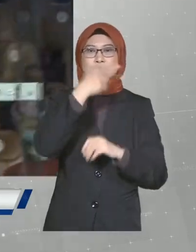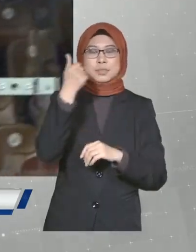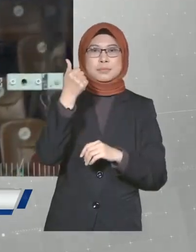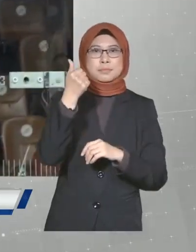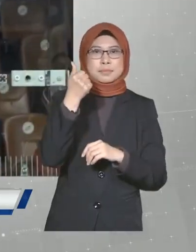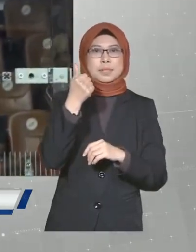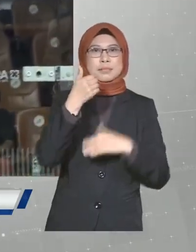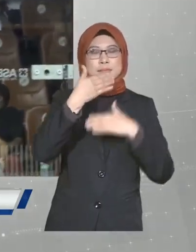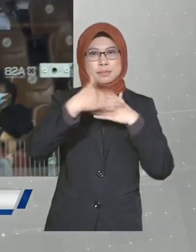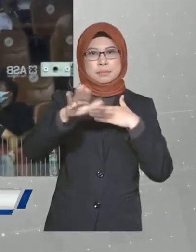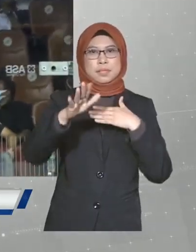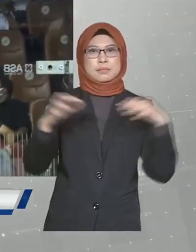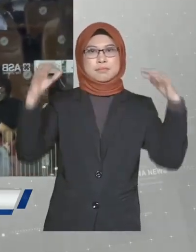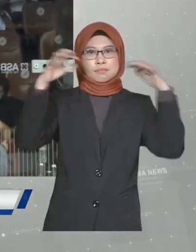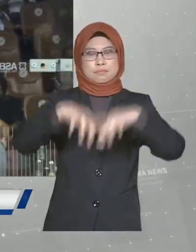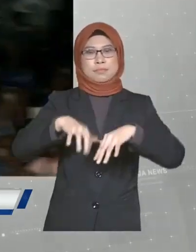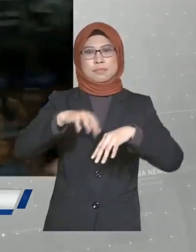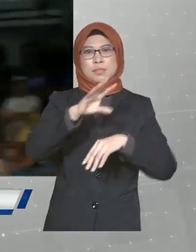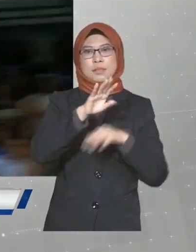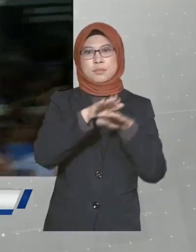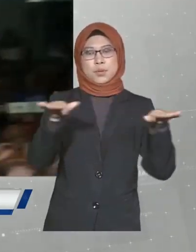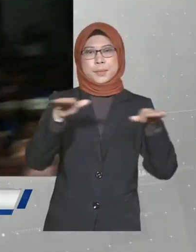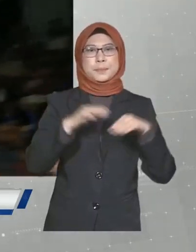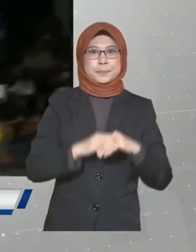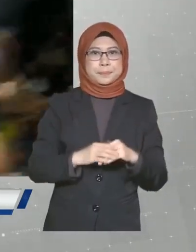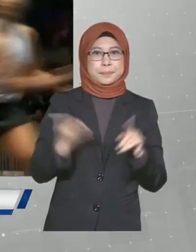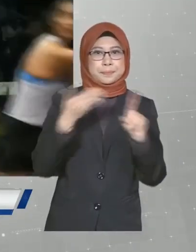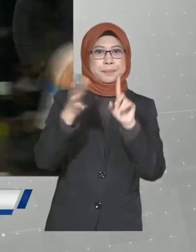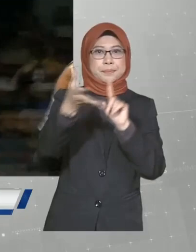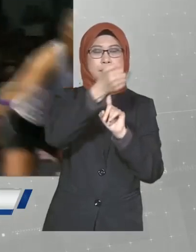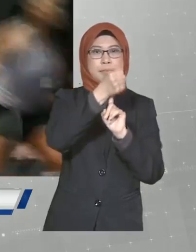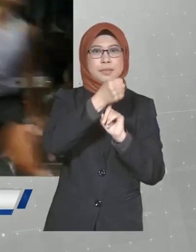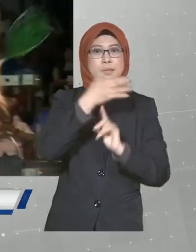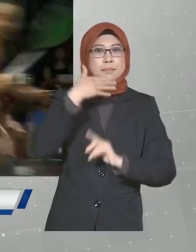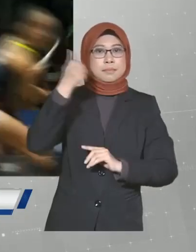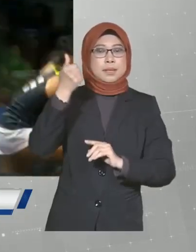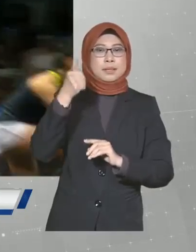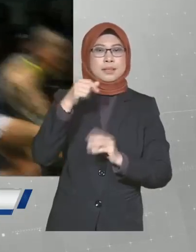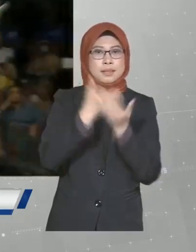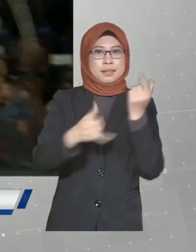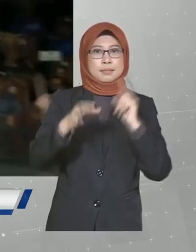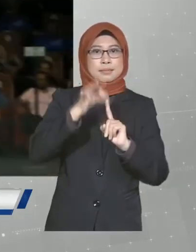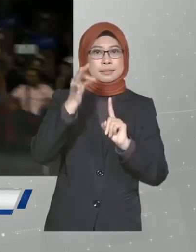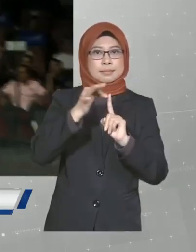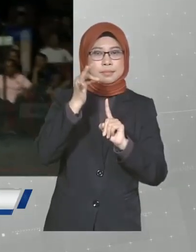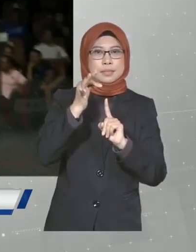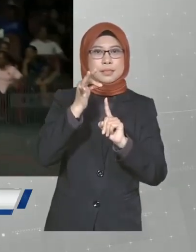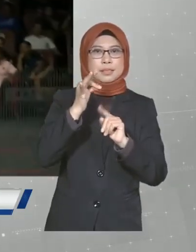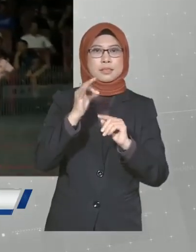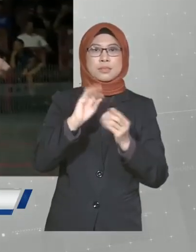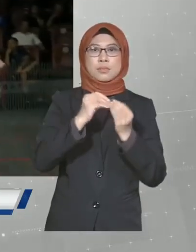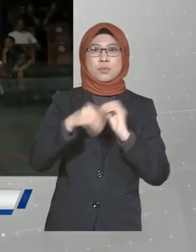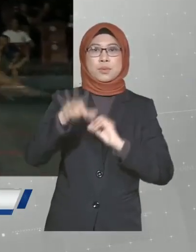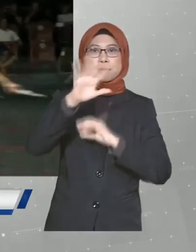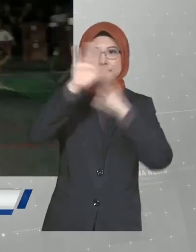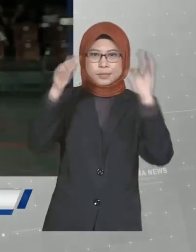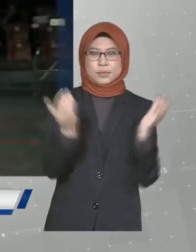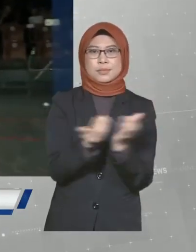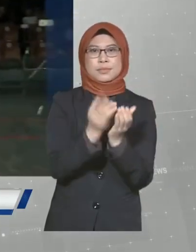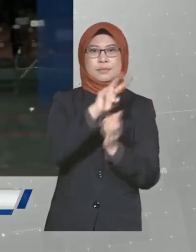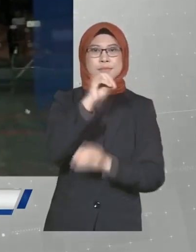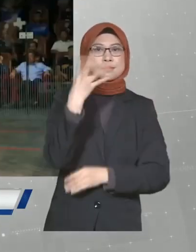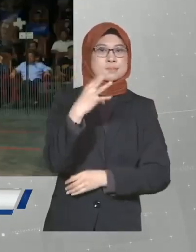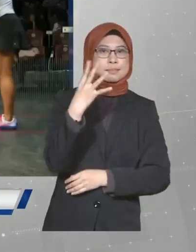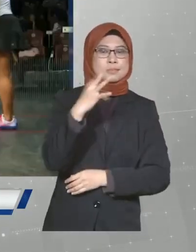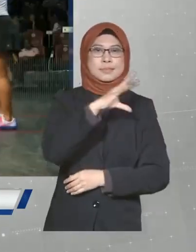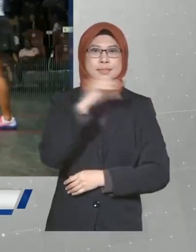sempena pasca pembubaran program podium. Antara pencapaian terbaik anak jati Pulau Pinang itu adalah menduduki ranking kelima dunia pada